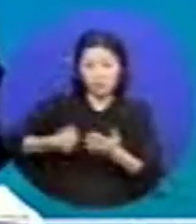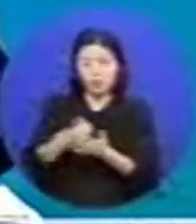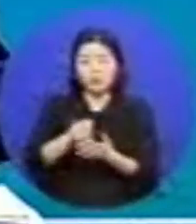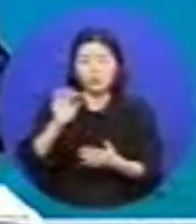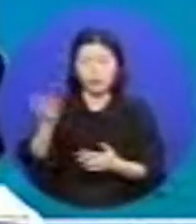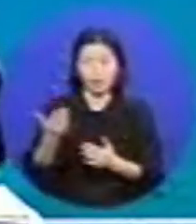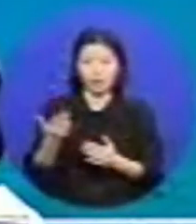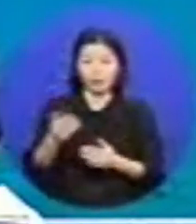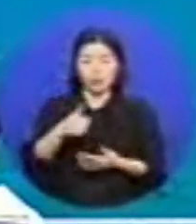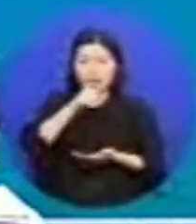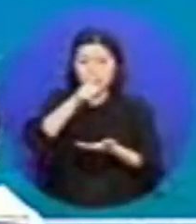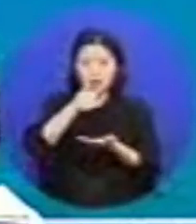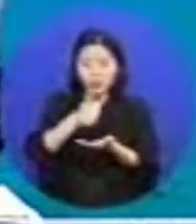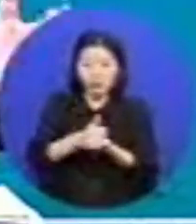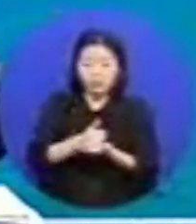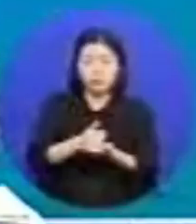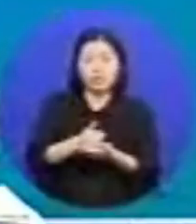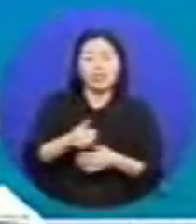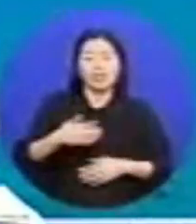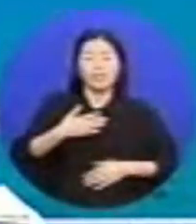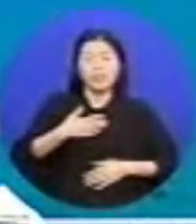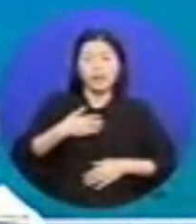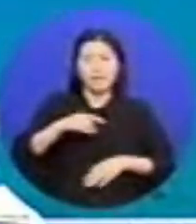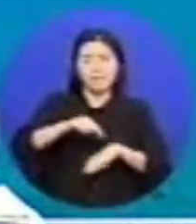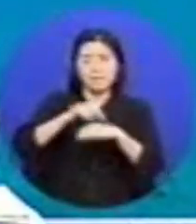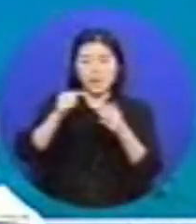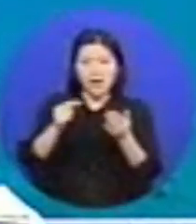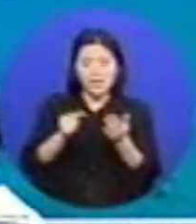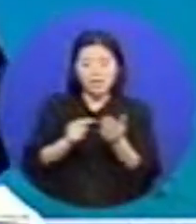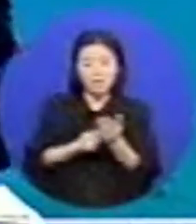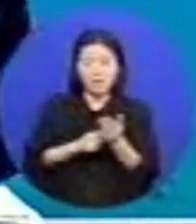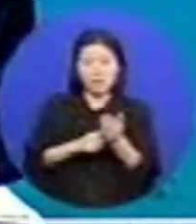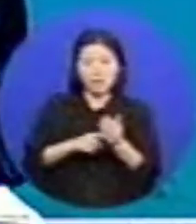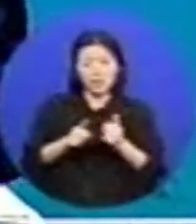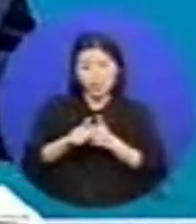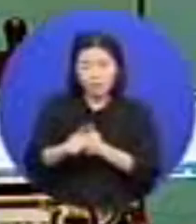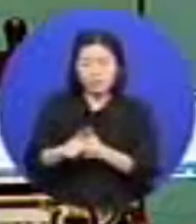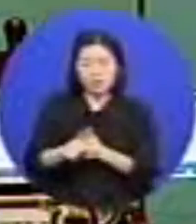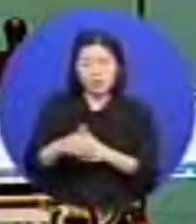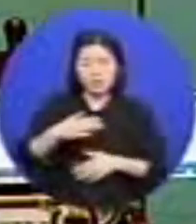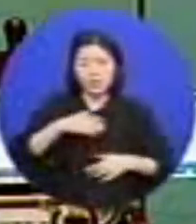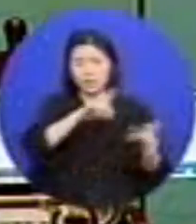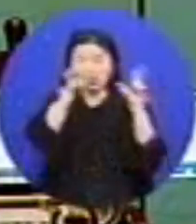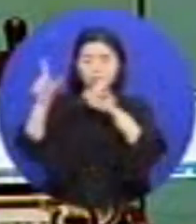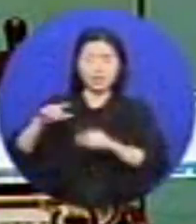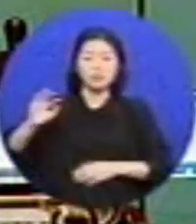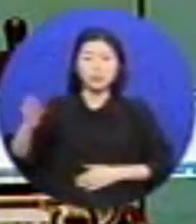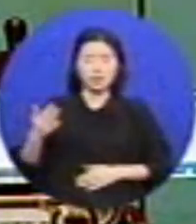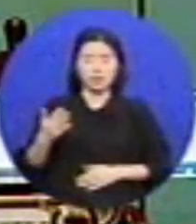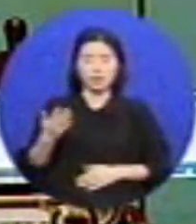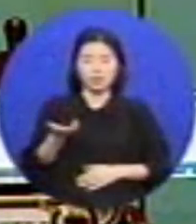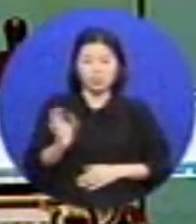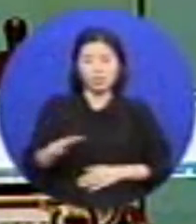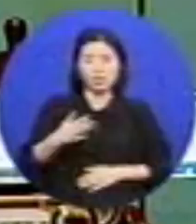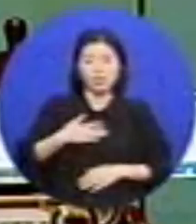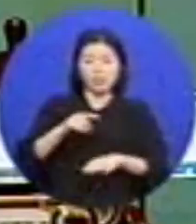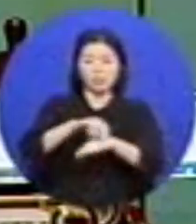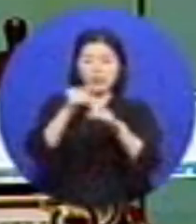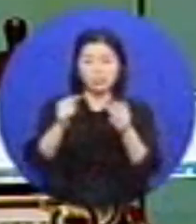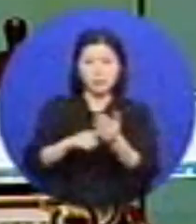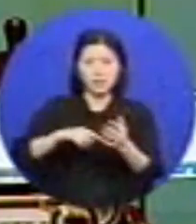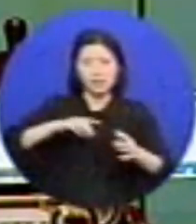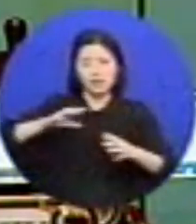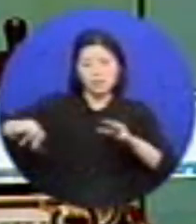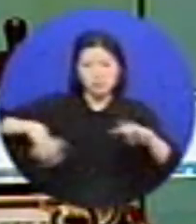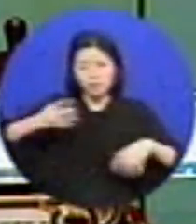결국은 내 인생은 내 마음이 이끄는 대로 가는 거예요. 그런데 이 마음이 엉망진창입니다. 마음이